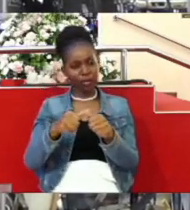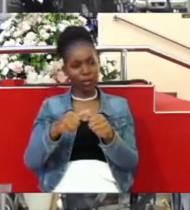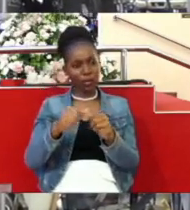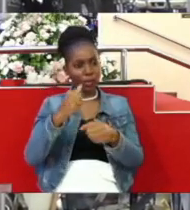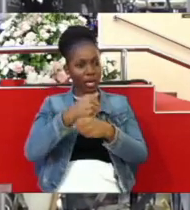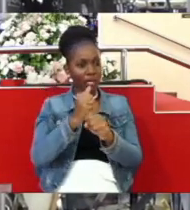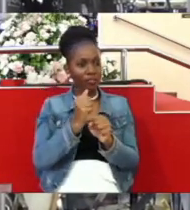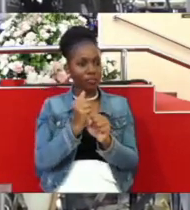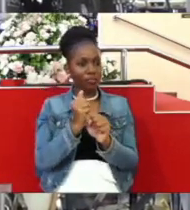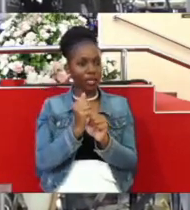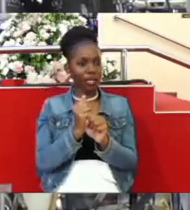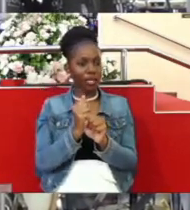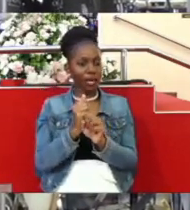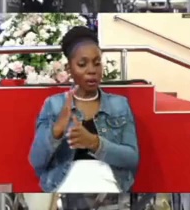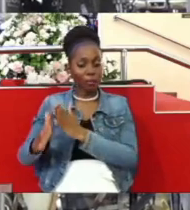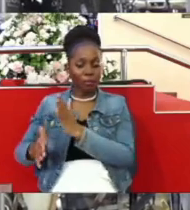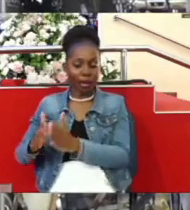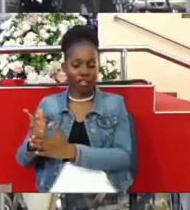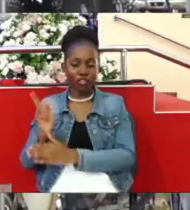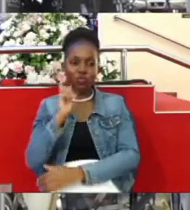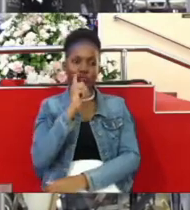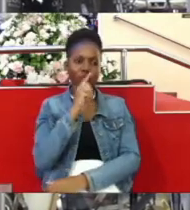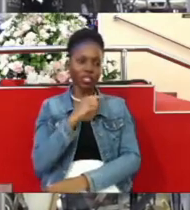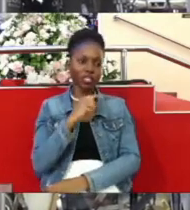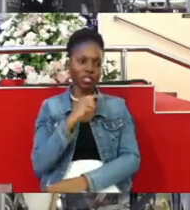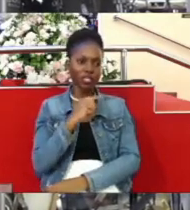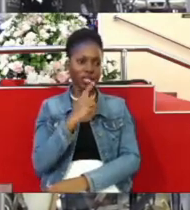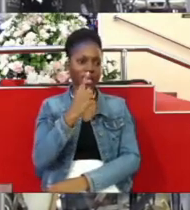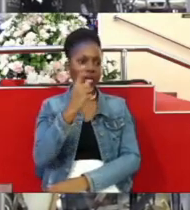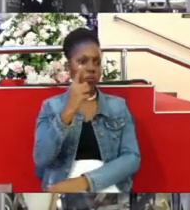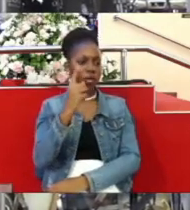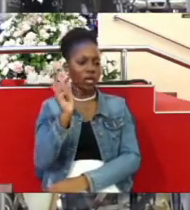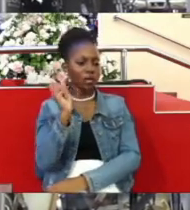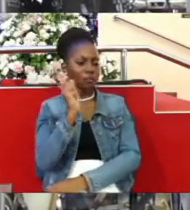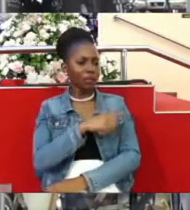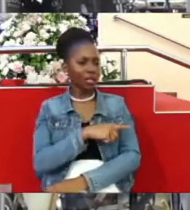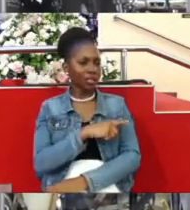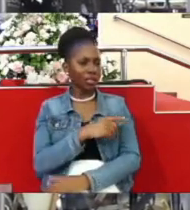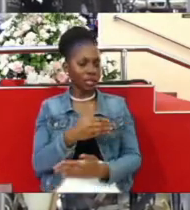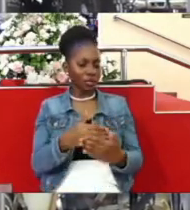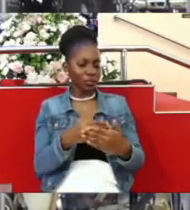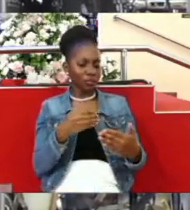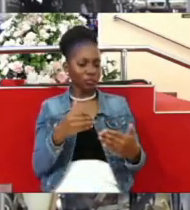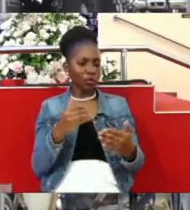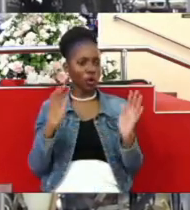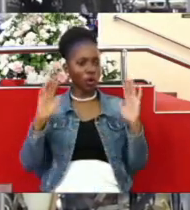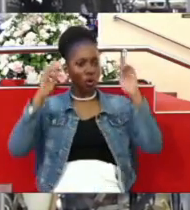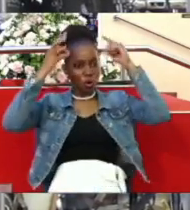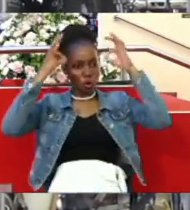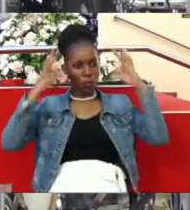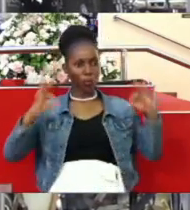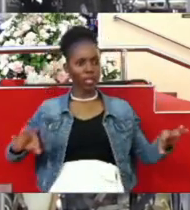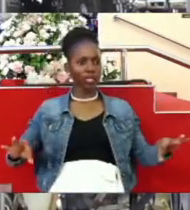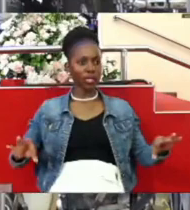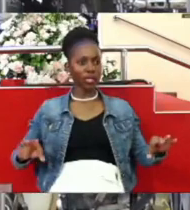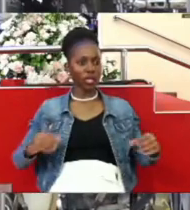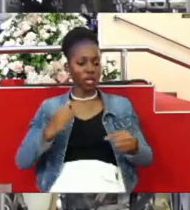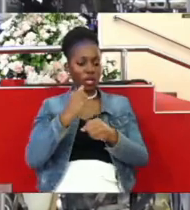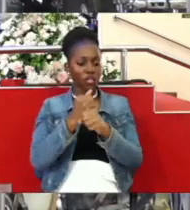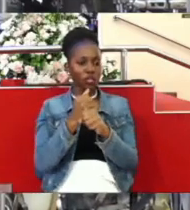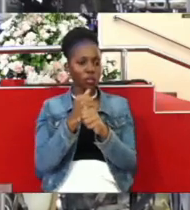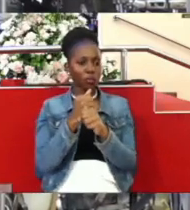tulikuwa tumefanya mipango yote. And 1 month before my wedding I lost my job. Na mwezi mmoja kabla ya harusi